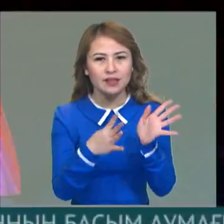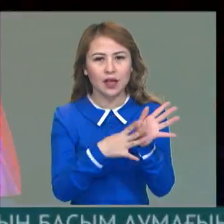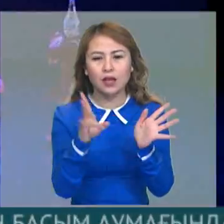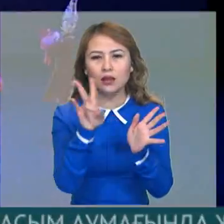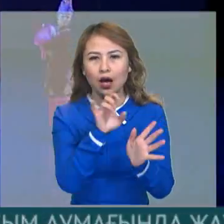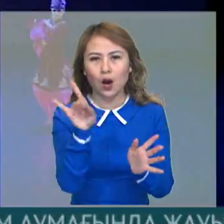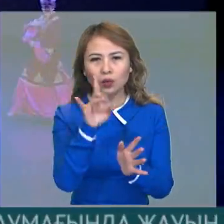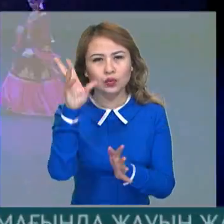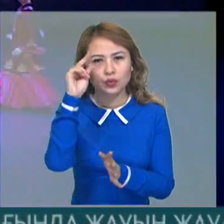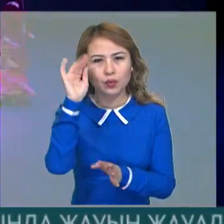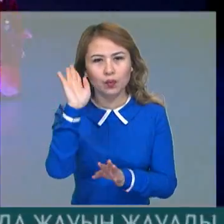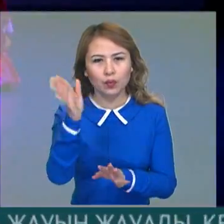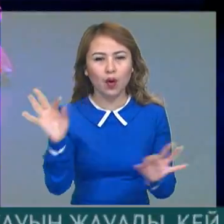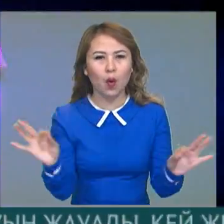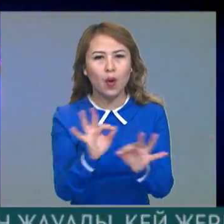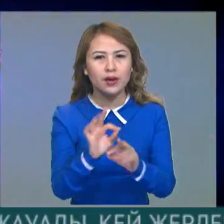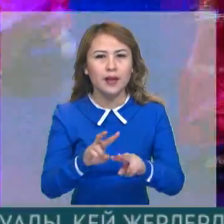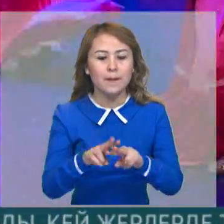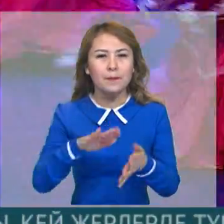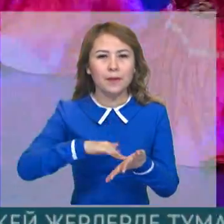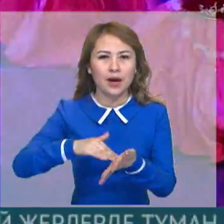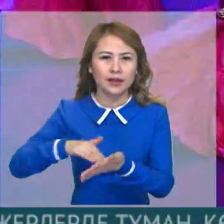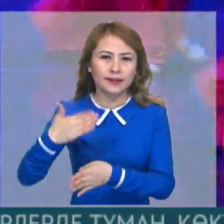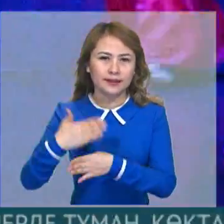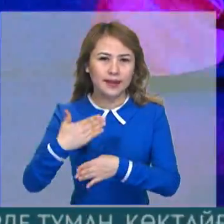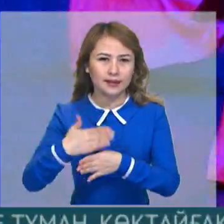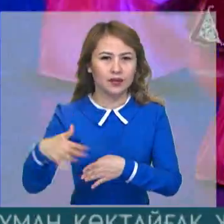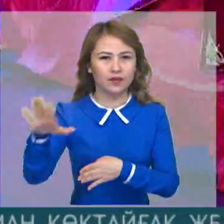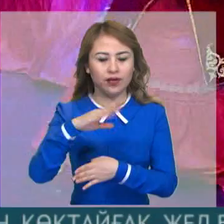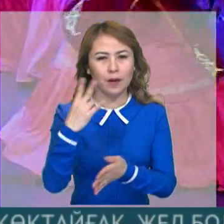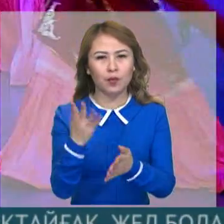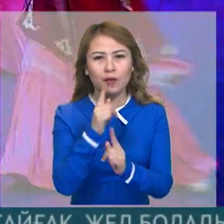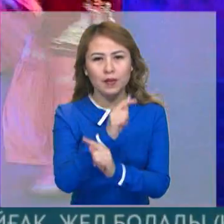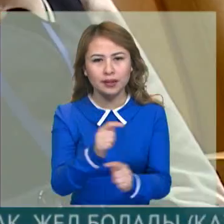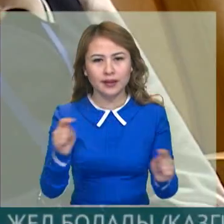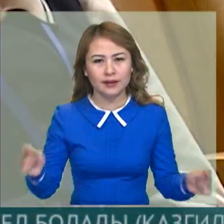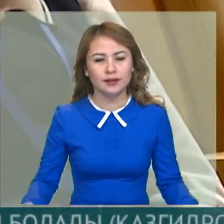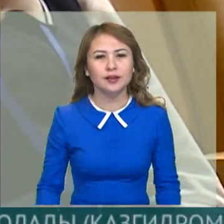29 наурыз күні өтетін гала-концертте Астана балет театрының сахнасында марапатталады.